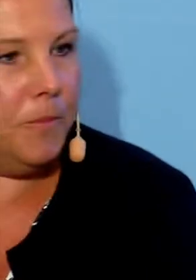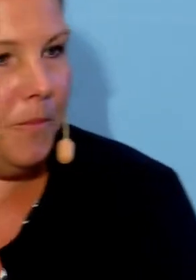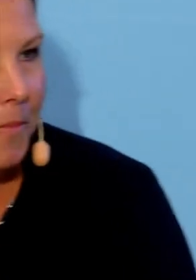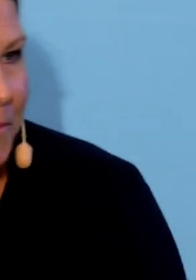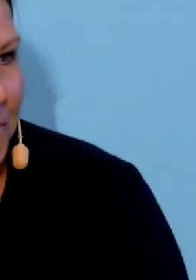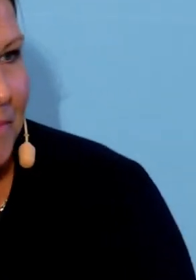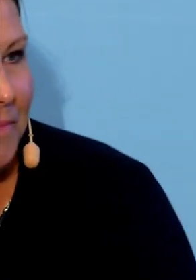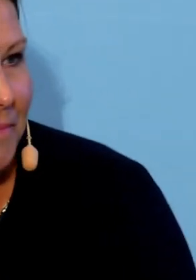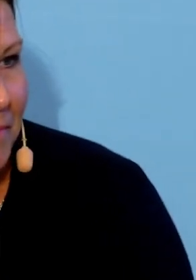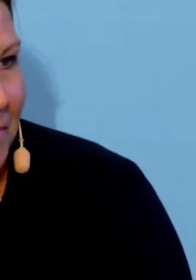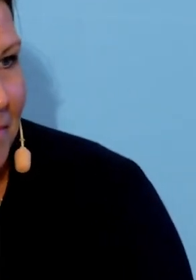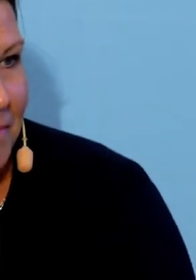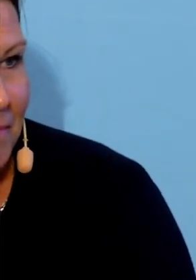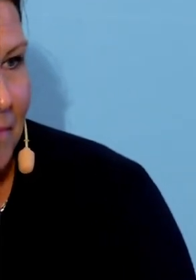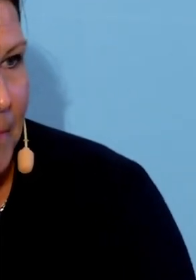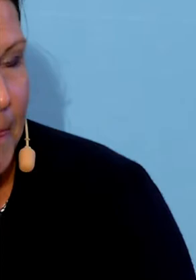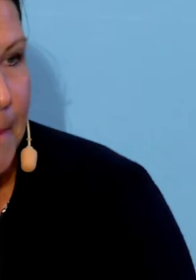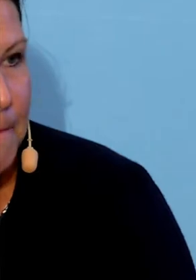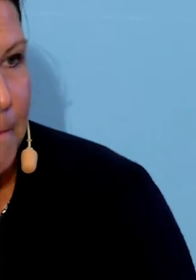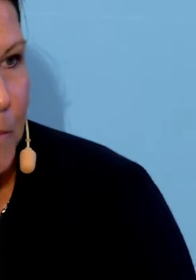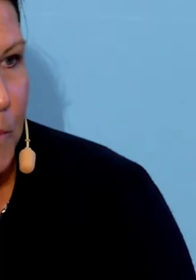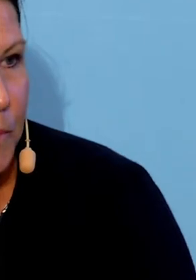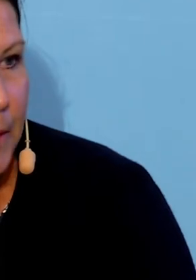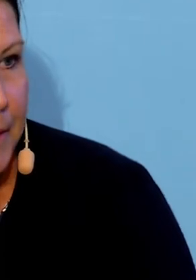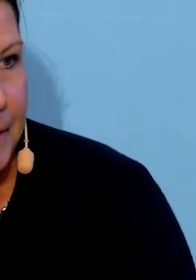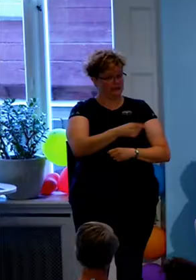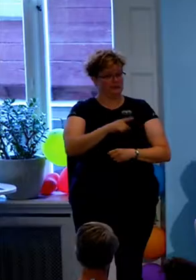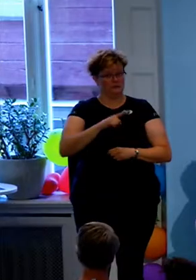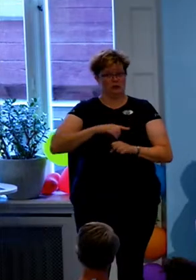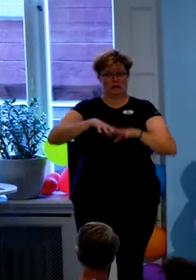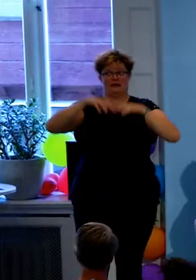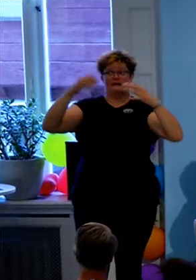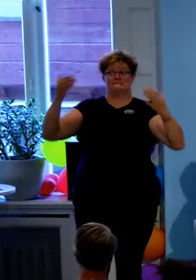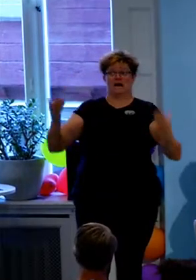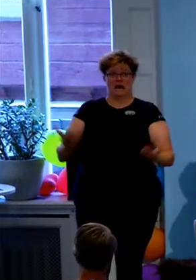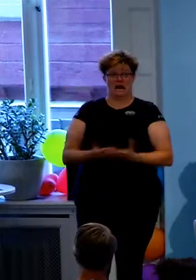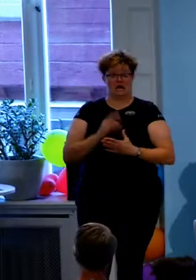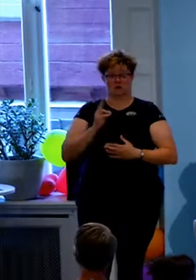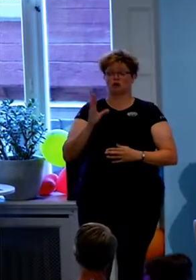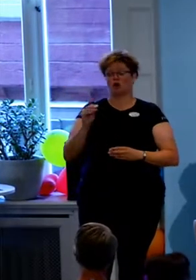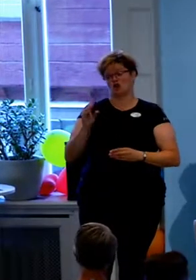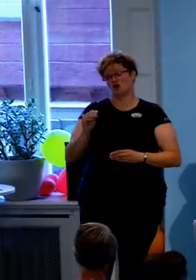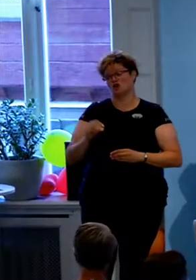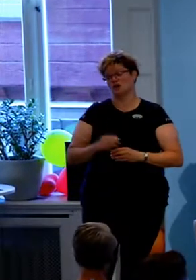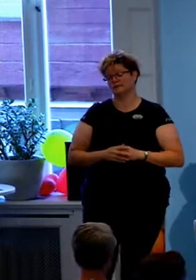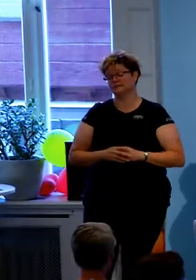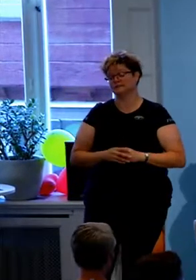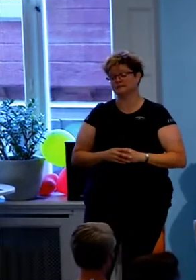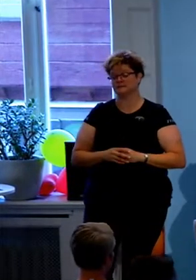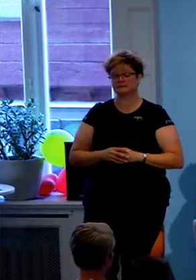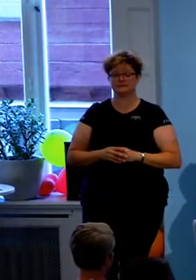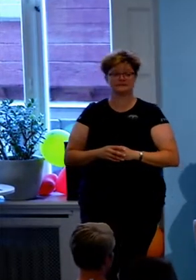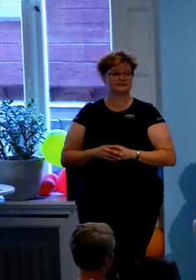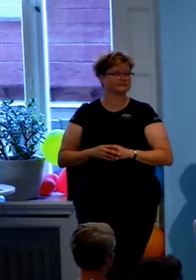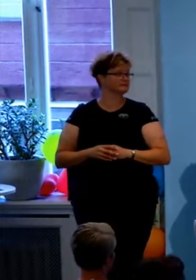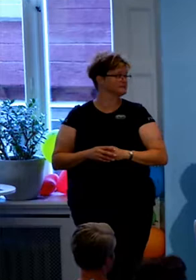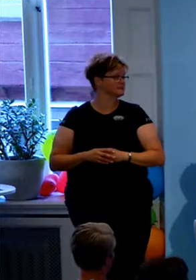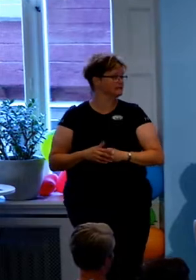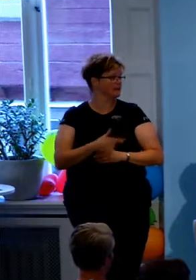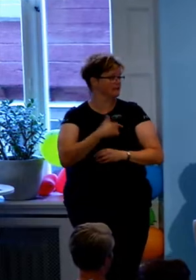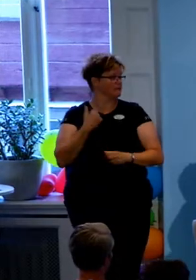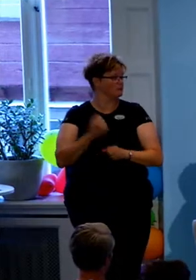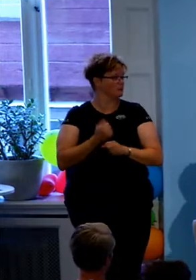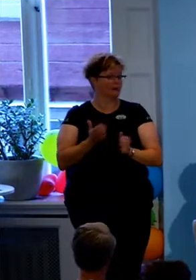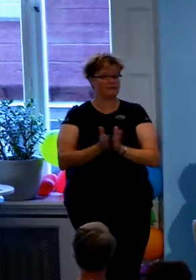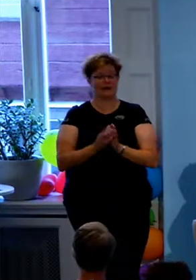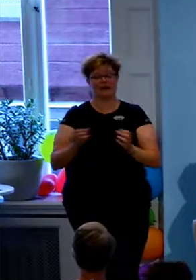jobbandes. Nej, inte här. Och ni är ju väldigt mycket över hela världen också. Det är vi också. Och vi